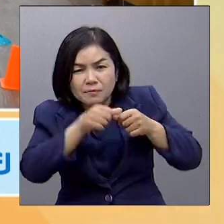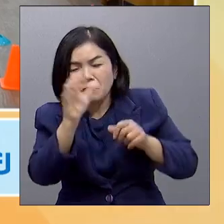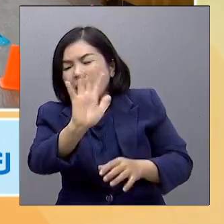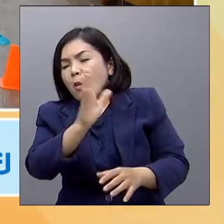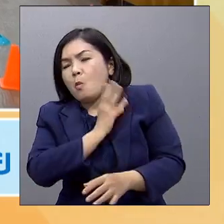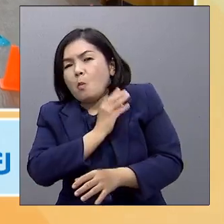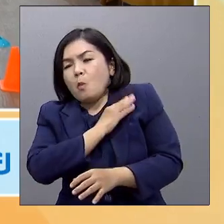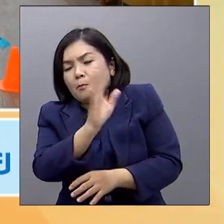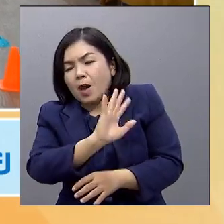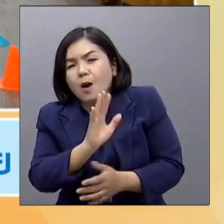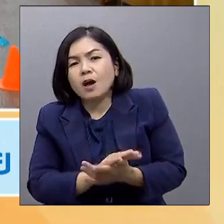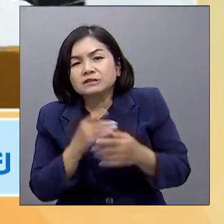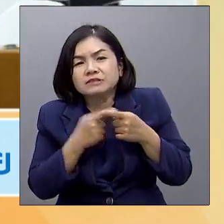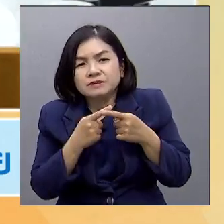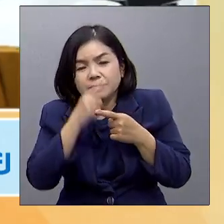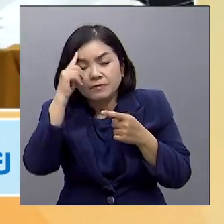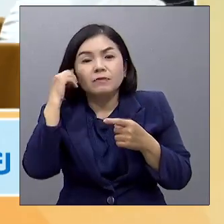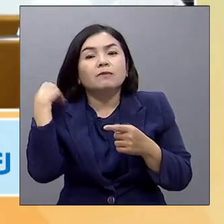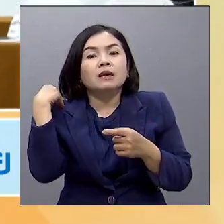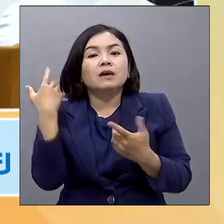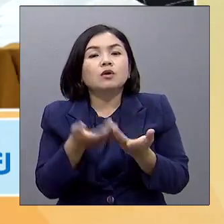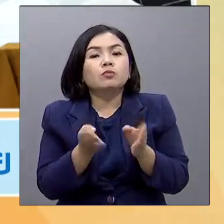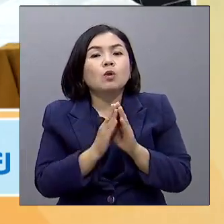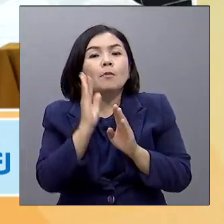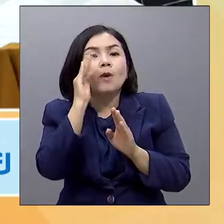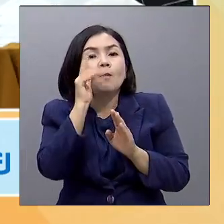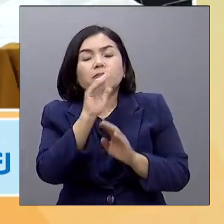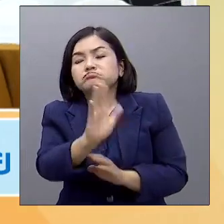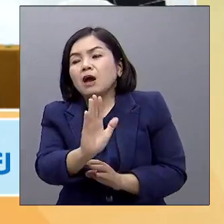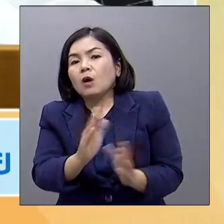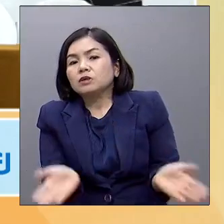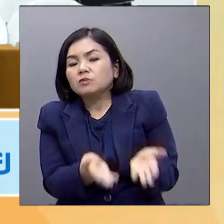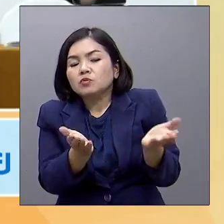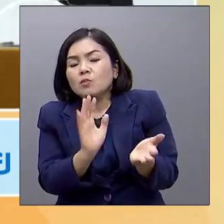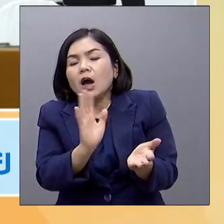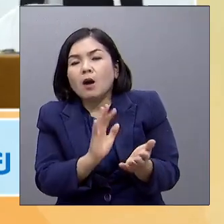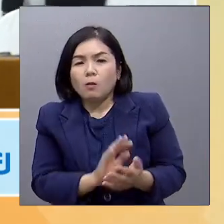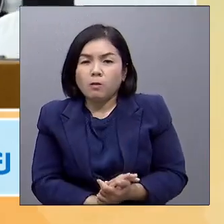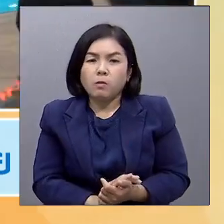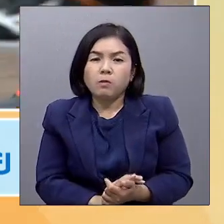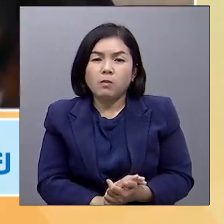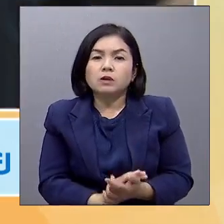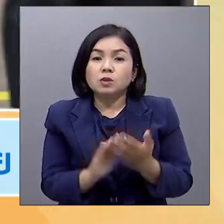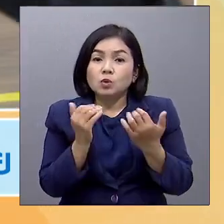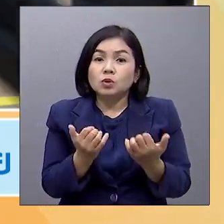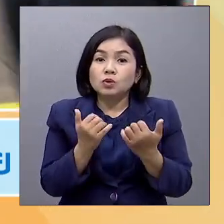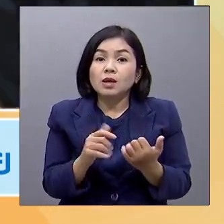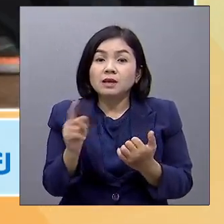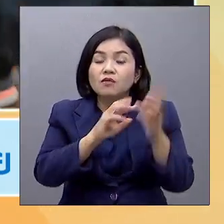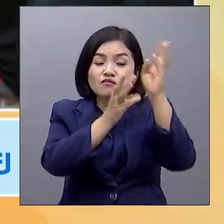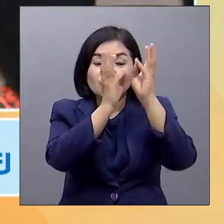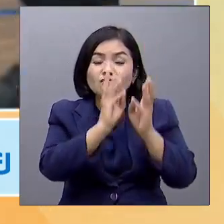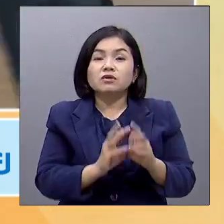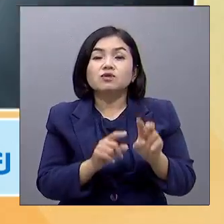ไดหรอ